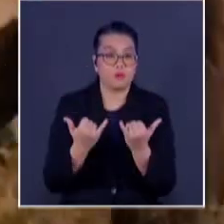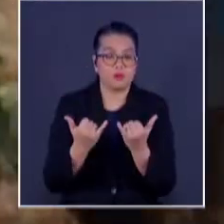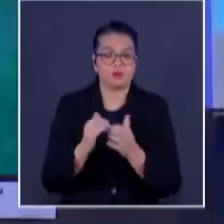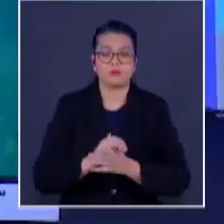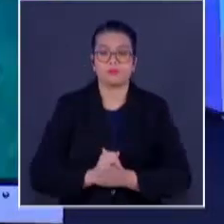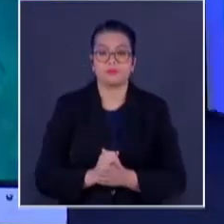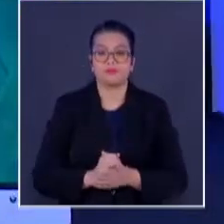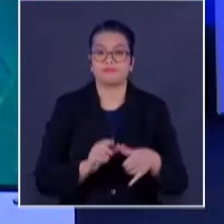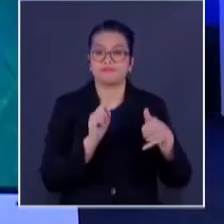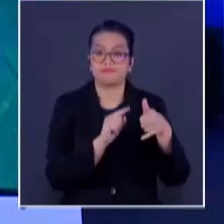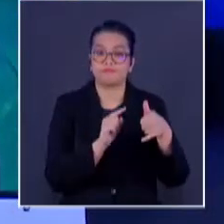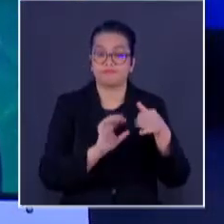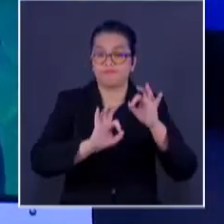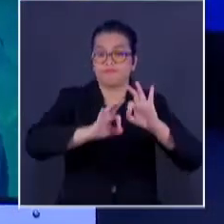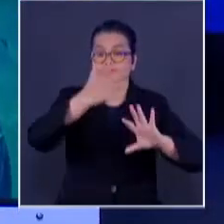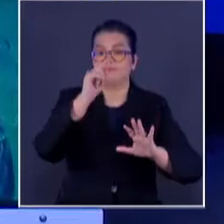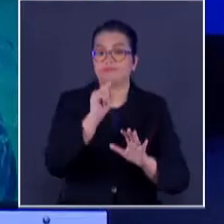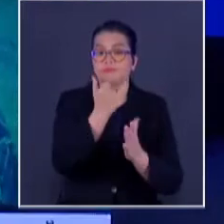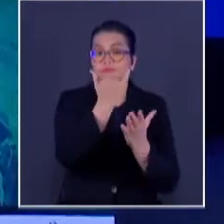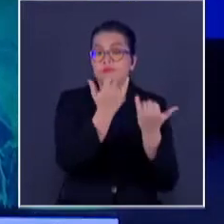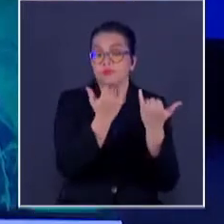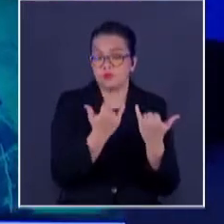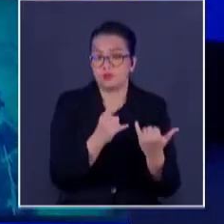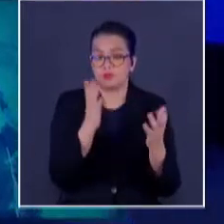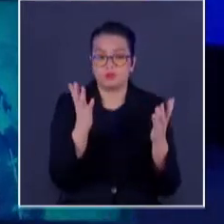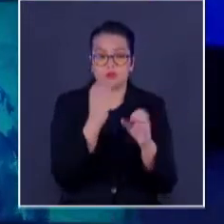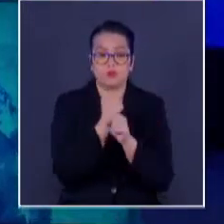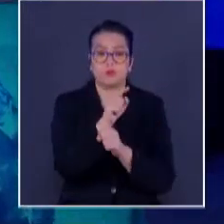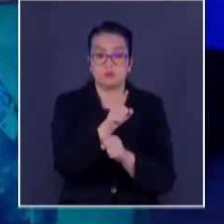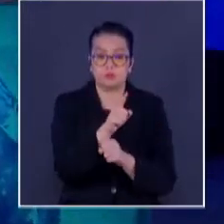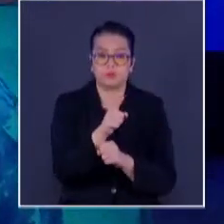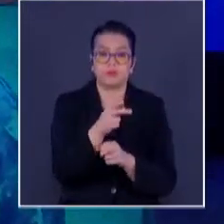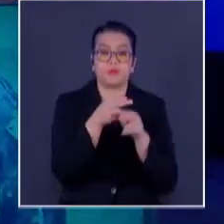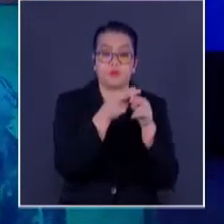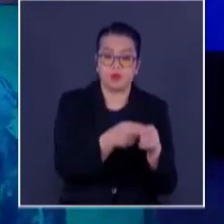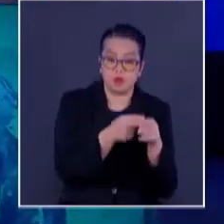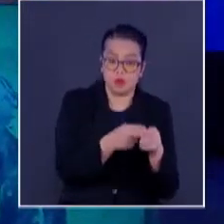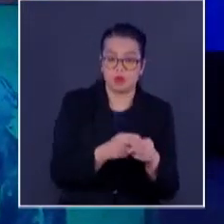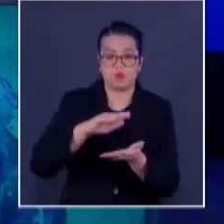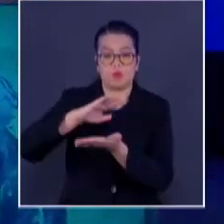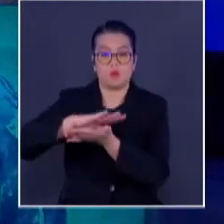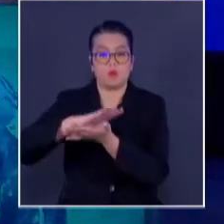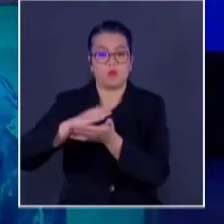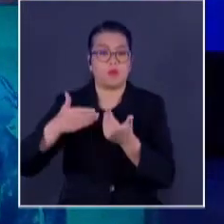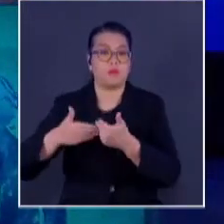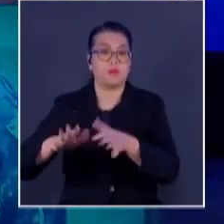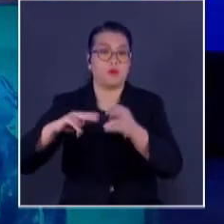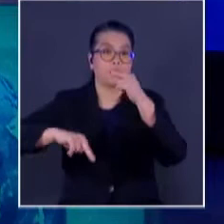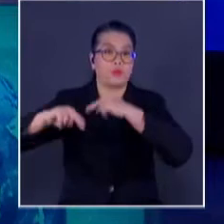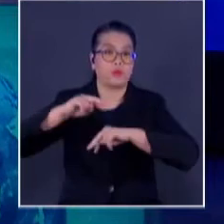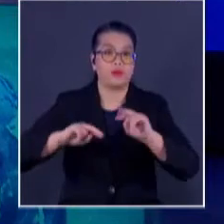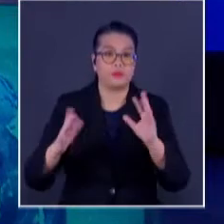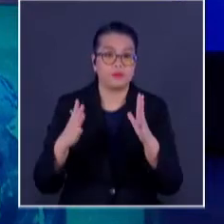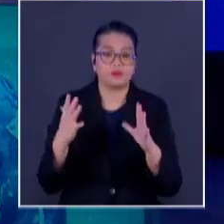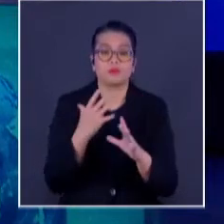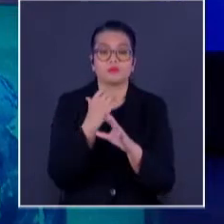ของน้องปอนยังไม่ชัดเจนนะครับว่าสรุปแล้วเป็นอุบัติเหตุหรือว่าเกิดจากความหละหลวมของครูฝึกที่อยู่ในที่เกิดเหตุเดี๋ยวค